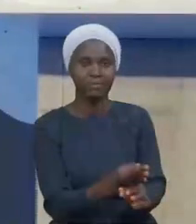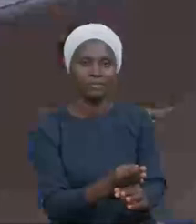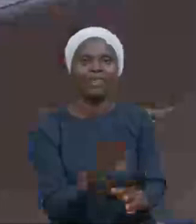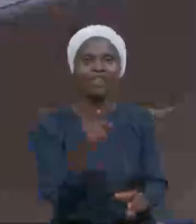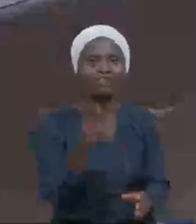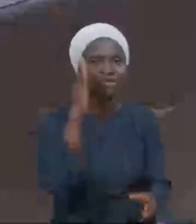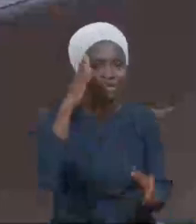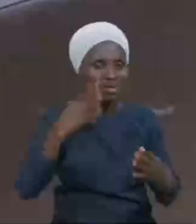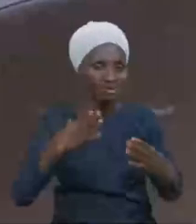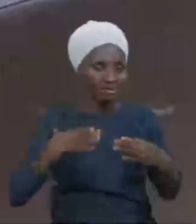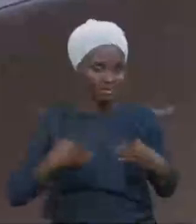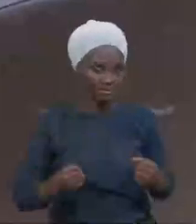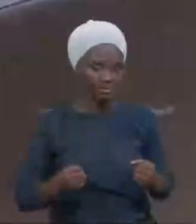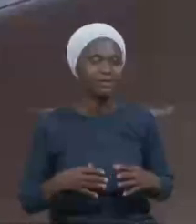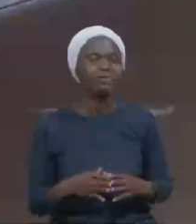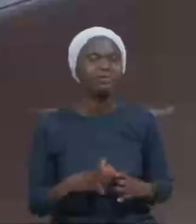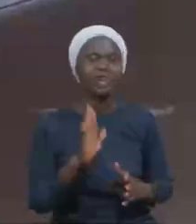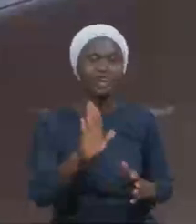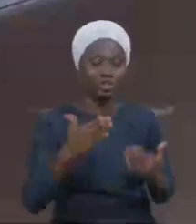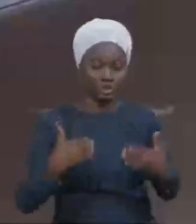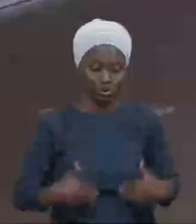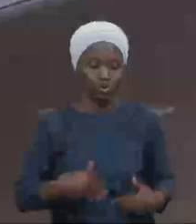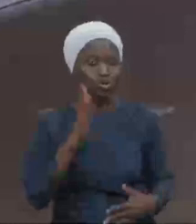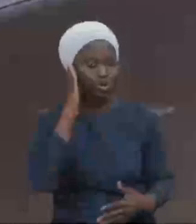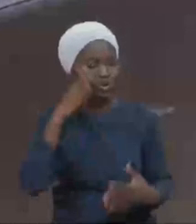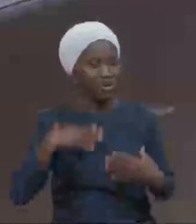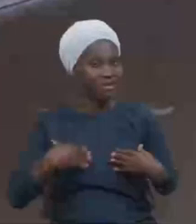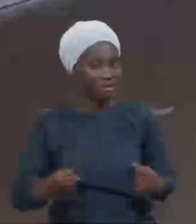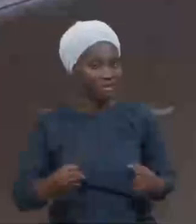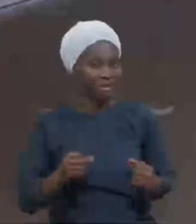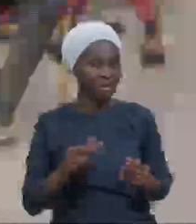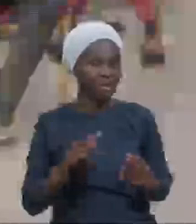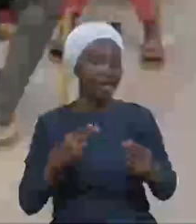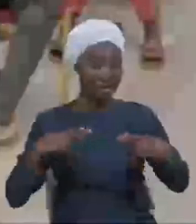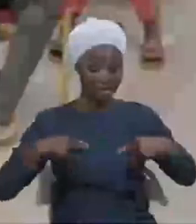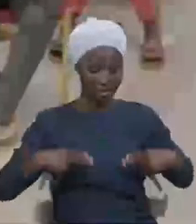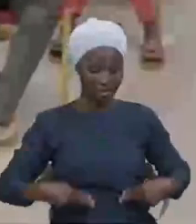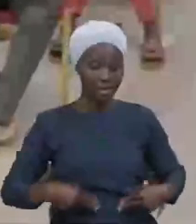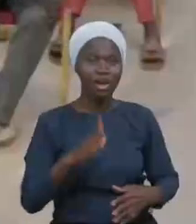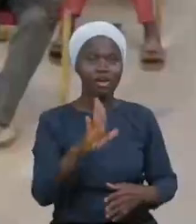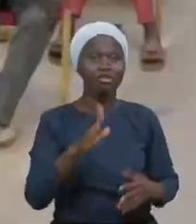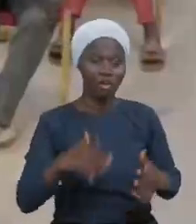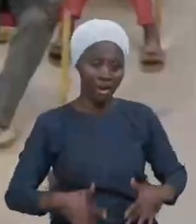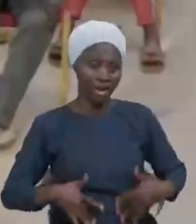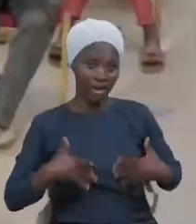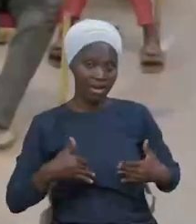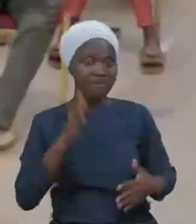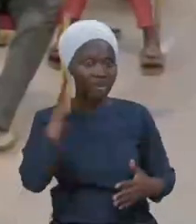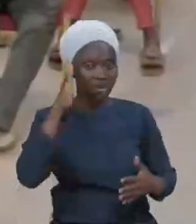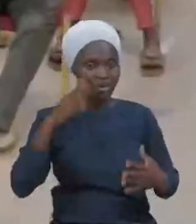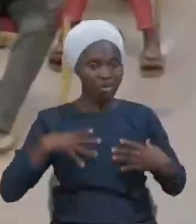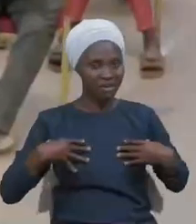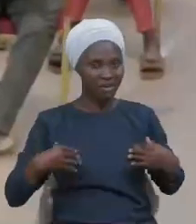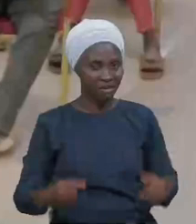seras rétabli. Ton corps va retrouver la santé, ta vie va retrouver le bonheur et